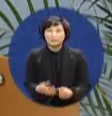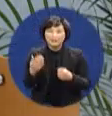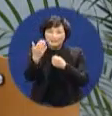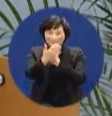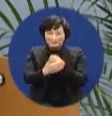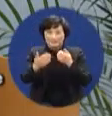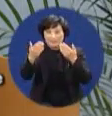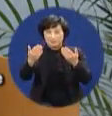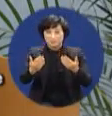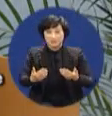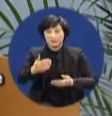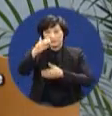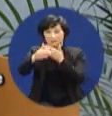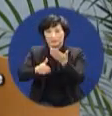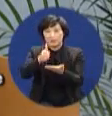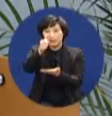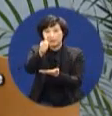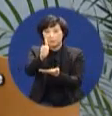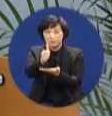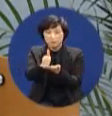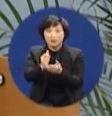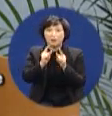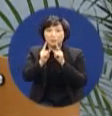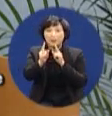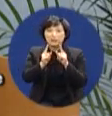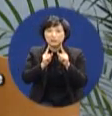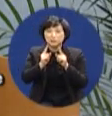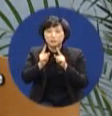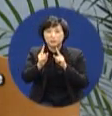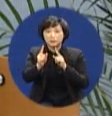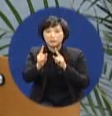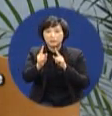은혜 받으실 하나님의 말씀은